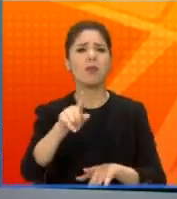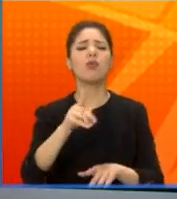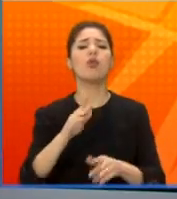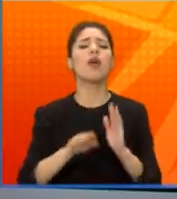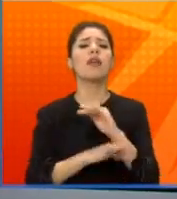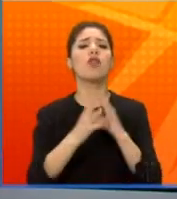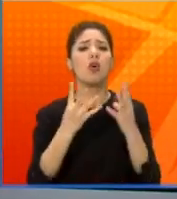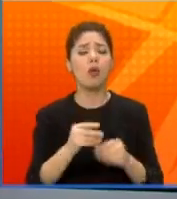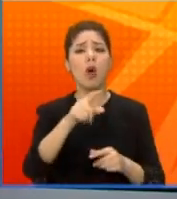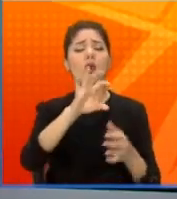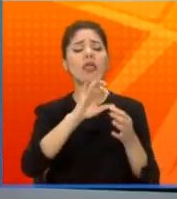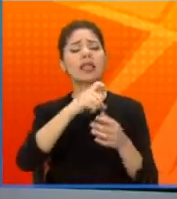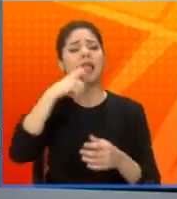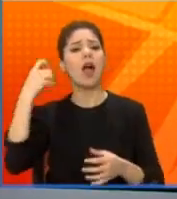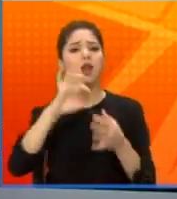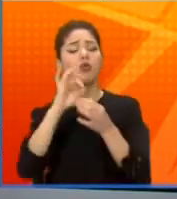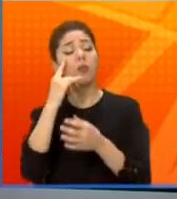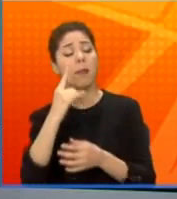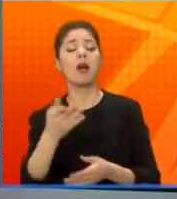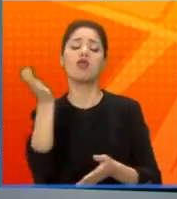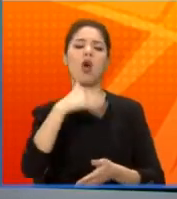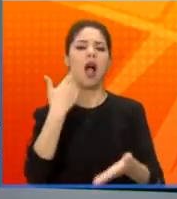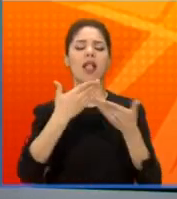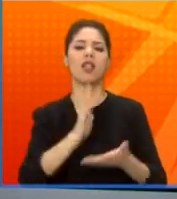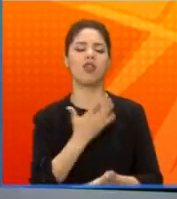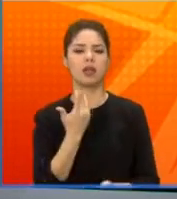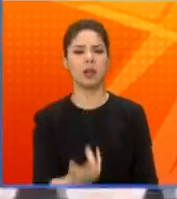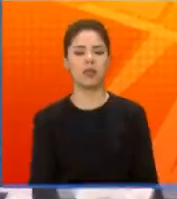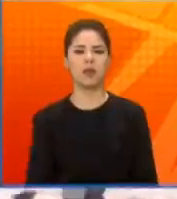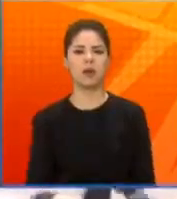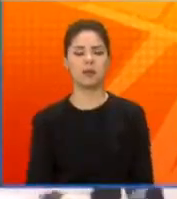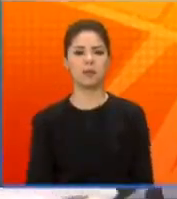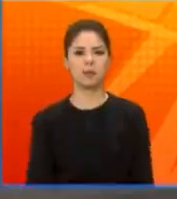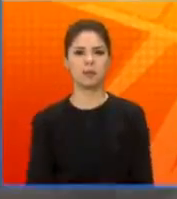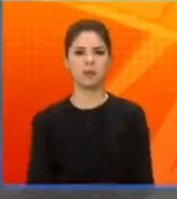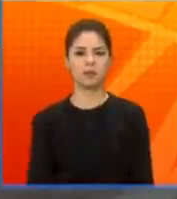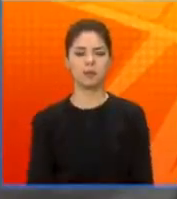Dinleyelim o tarihi cümleyi gelin, ardından anlatacaklarımız var.